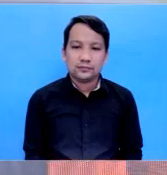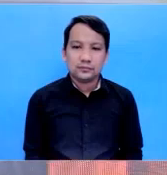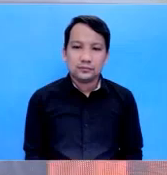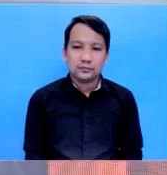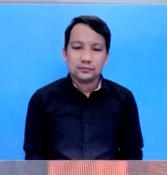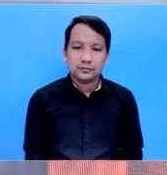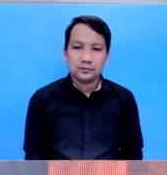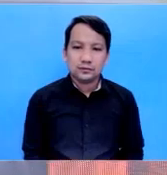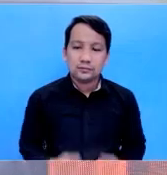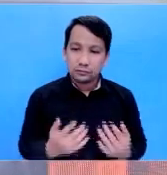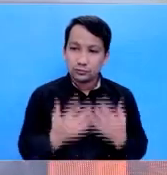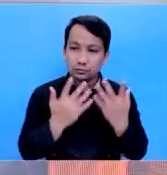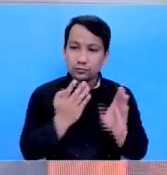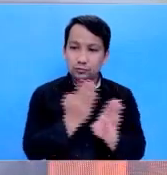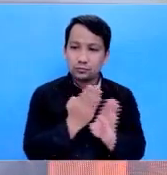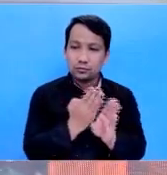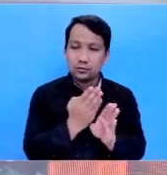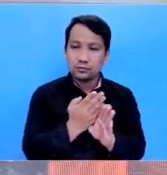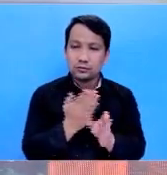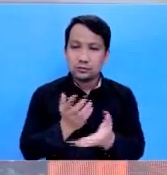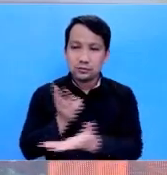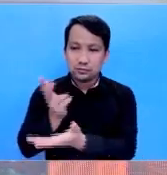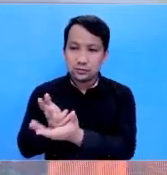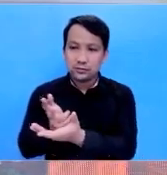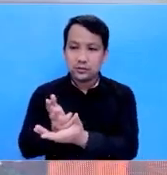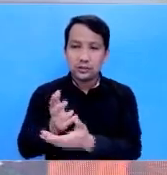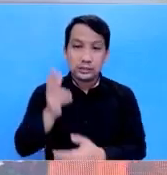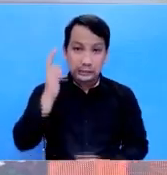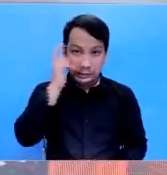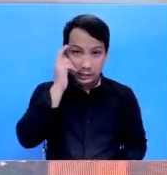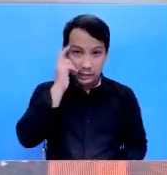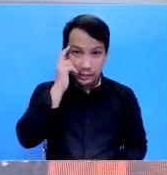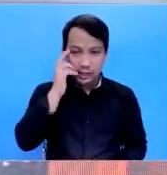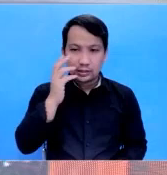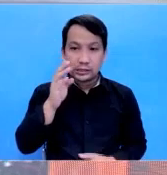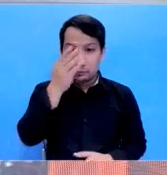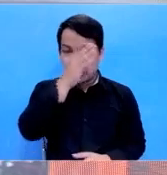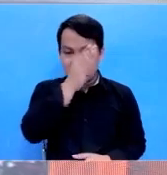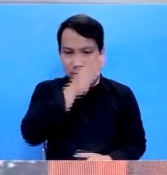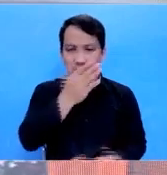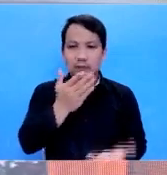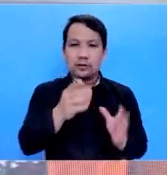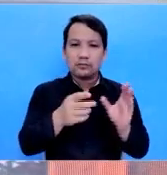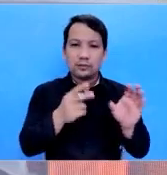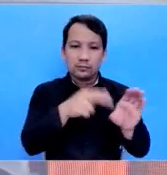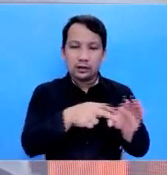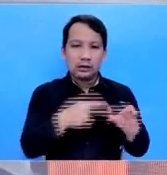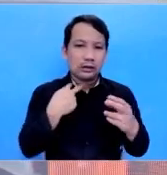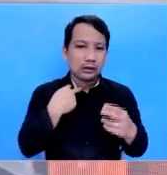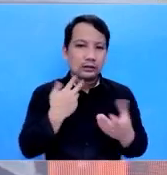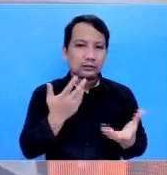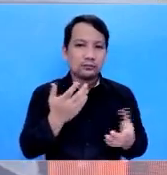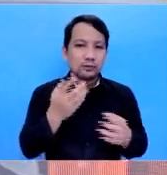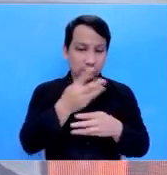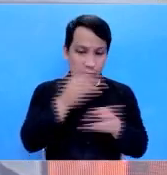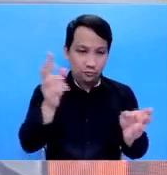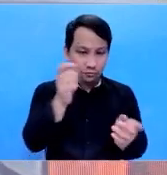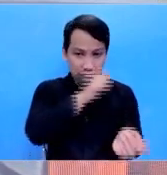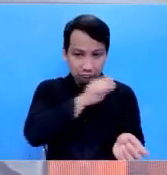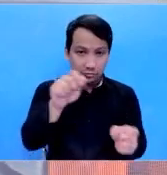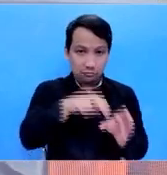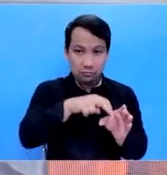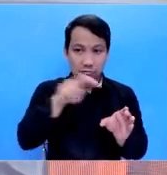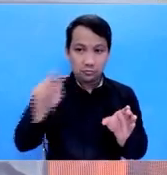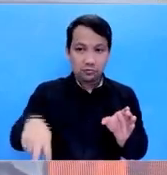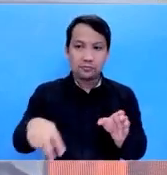Nasunog ang isang pampasaherong bus na gagarahe na sana sa Naga City. Ang driver muntik matrap kaya sa bintana na ng bus